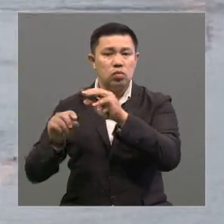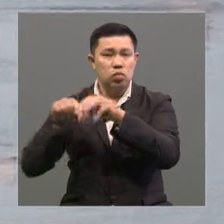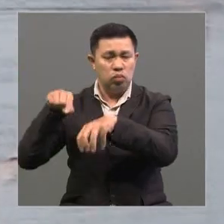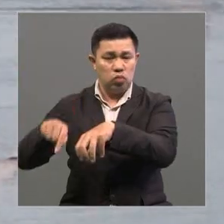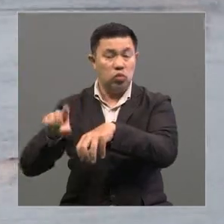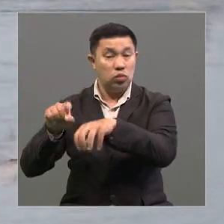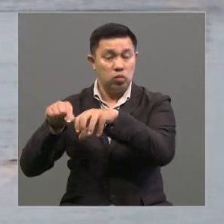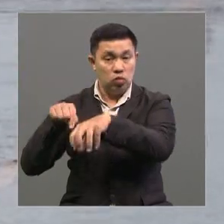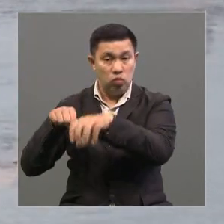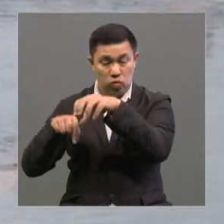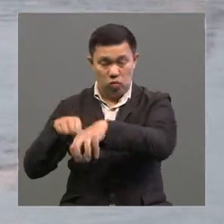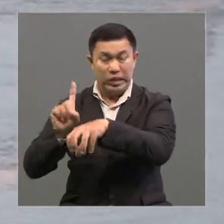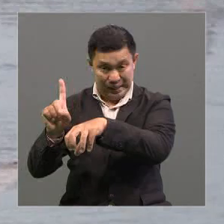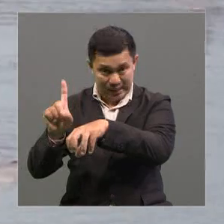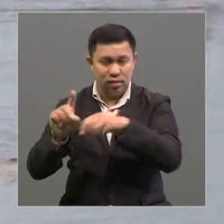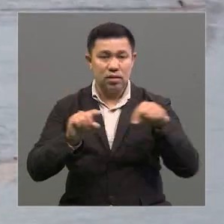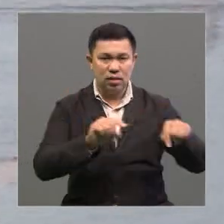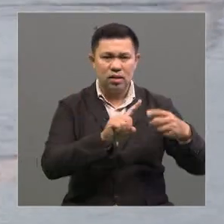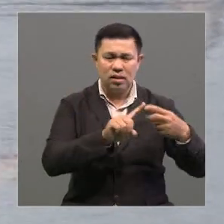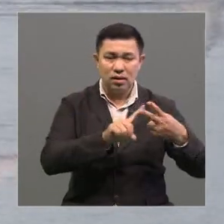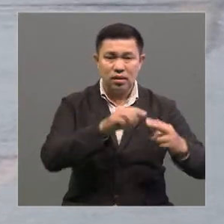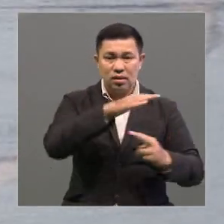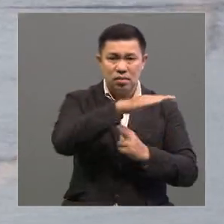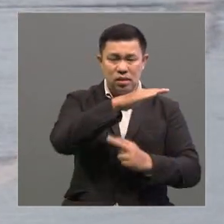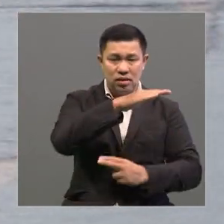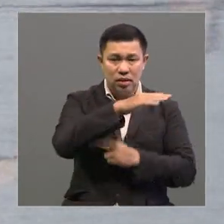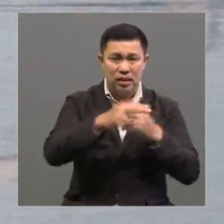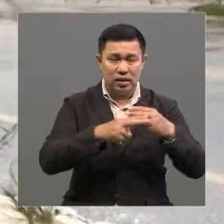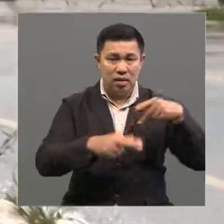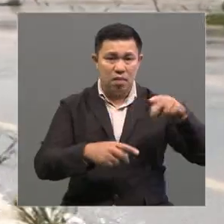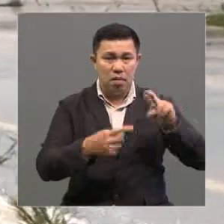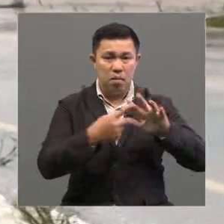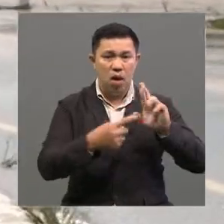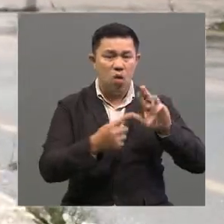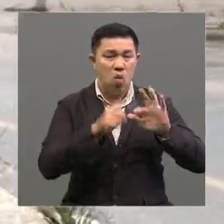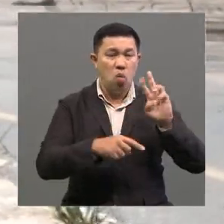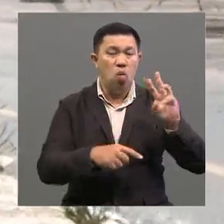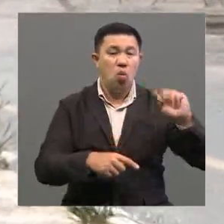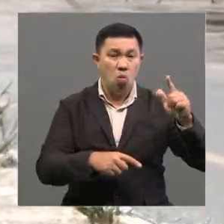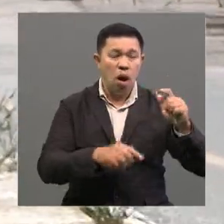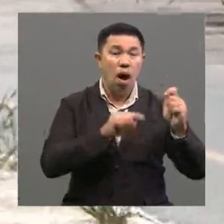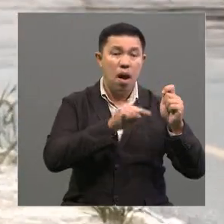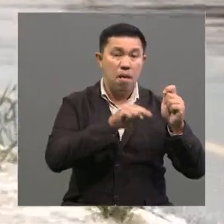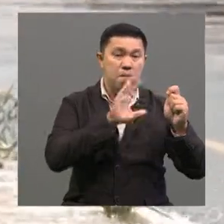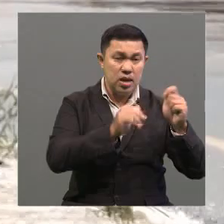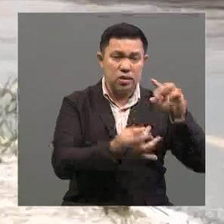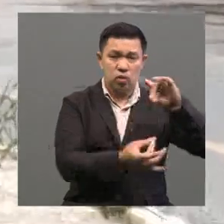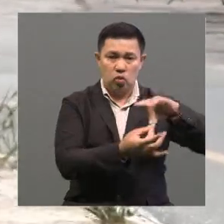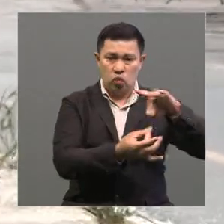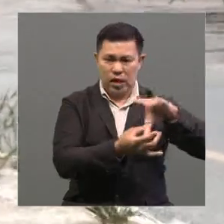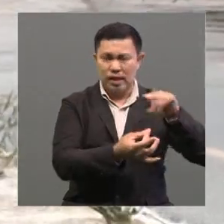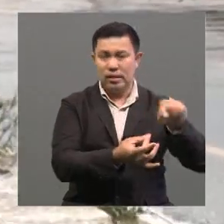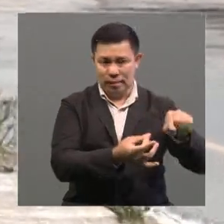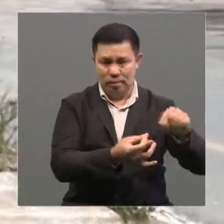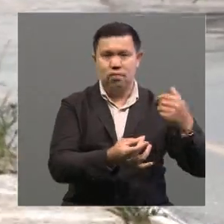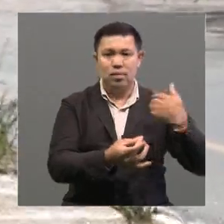ตำบลปากแควแล้วก็สะพานพระร่วงแม่น้ำยมฝั่งซ้ายในเขตเทศบาลเมืองสุโขทัยธานีอำเภอเมืองสุโขทัยด้วย